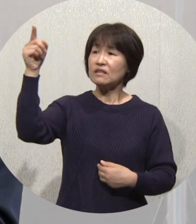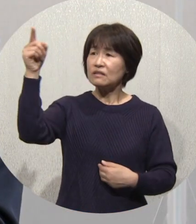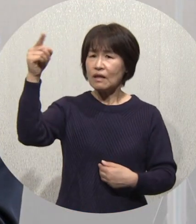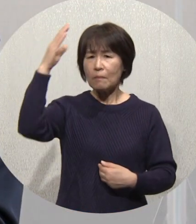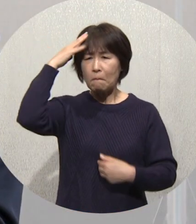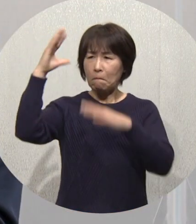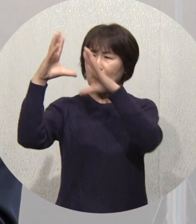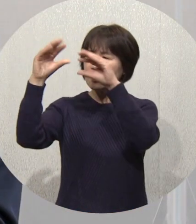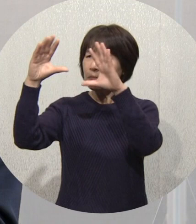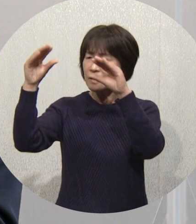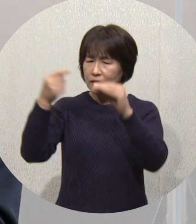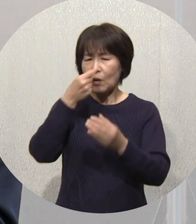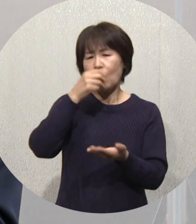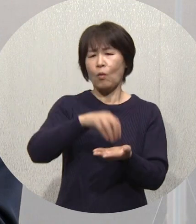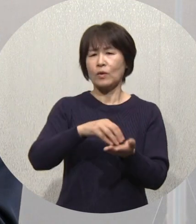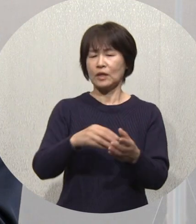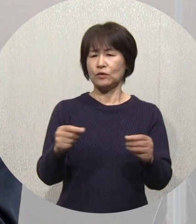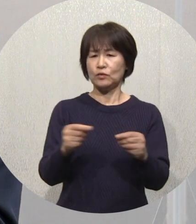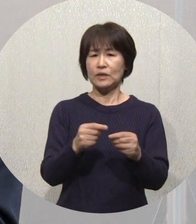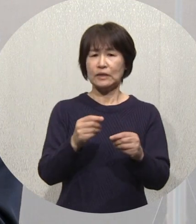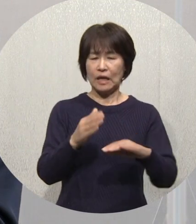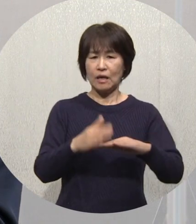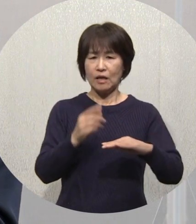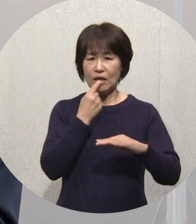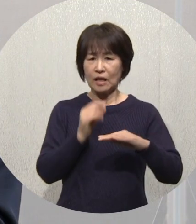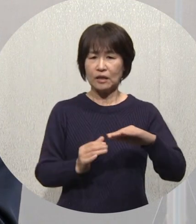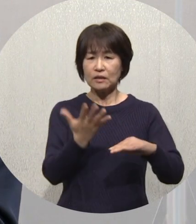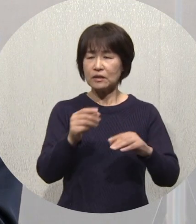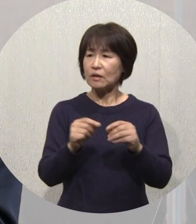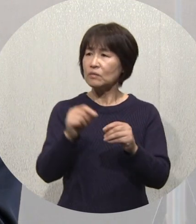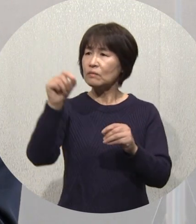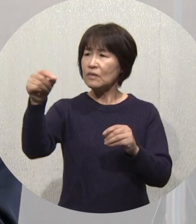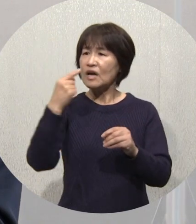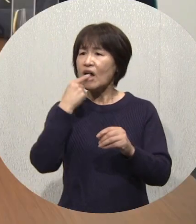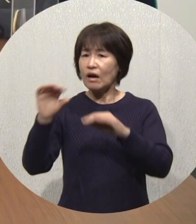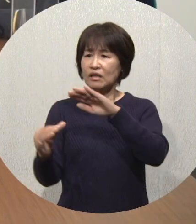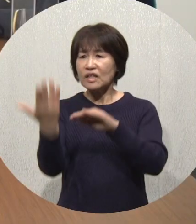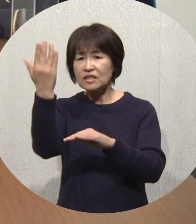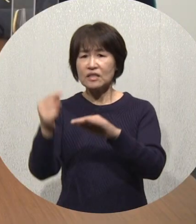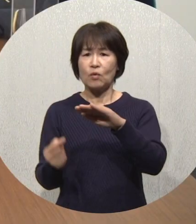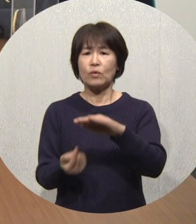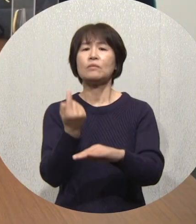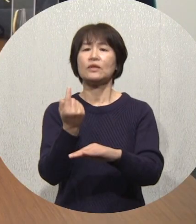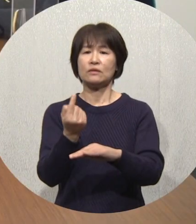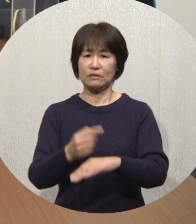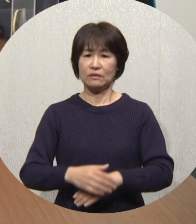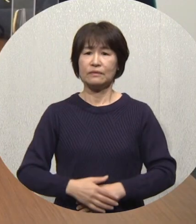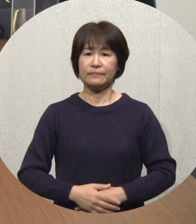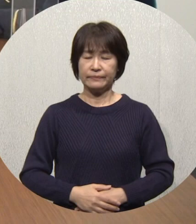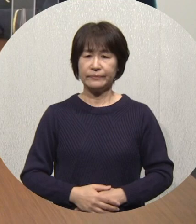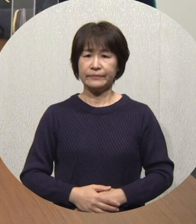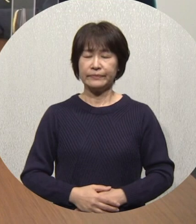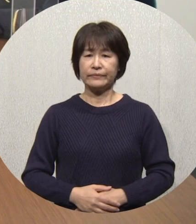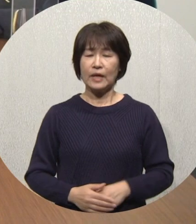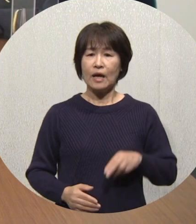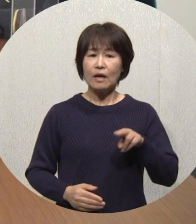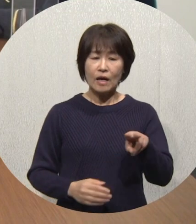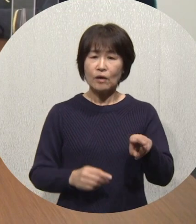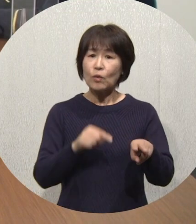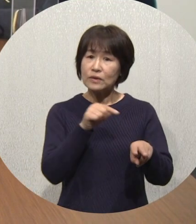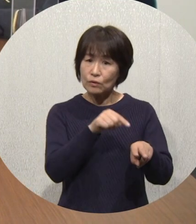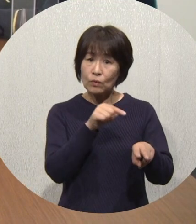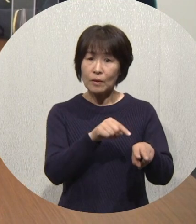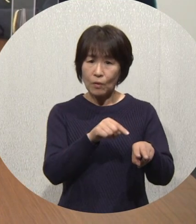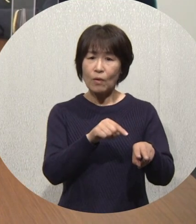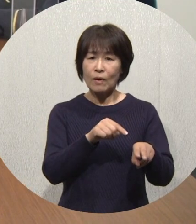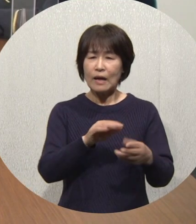くなりまして、調理中の火が着火し火災が起こる原因となっております。 そうなんですね。 あとですね、コンセント周